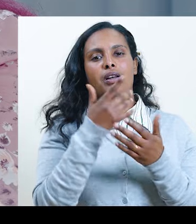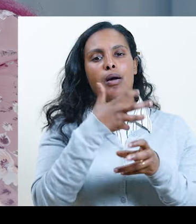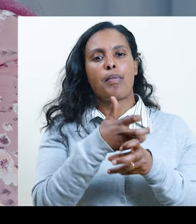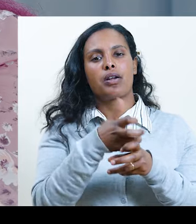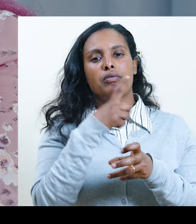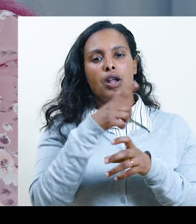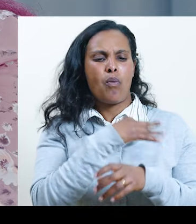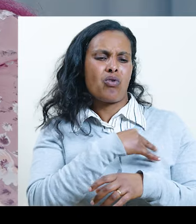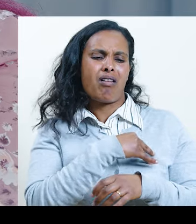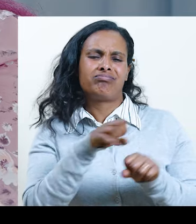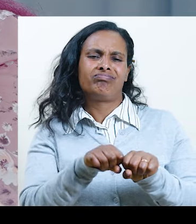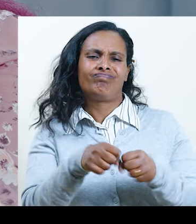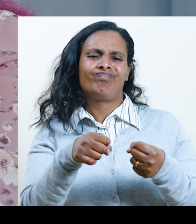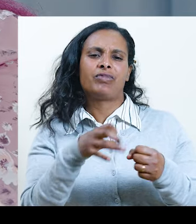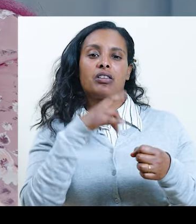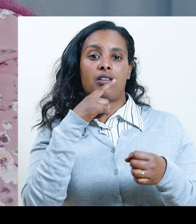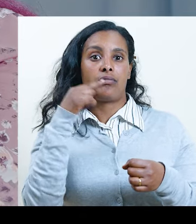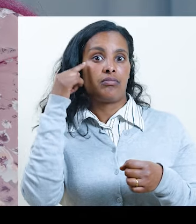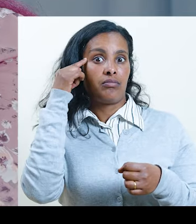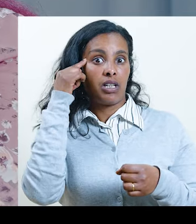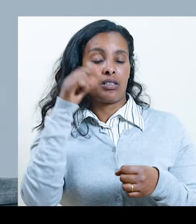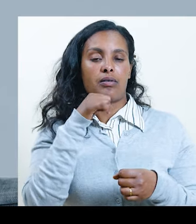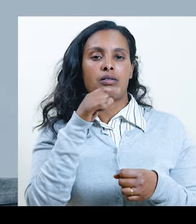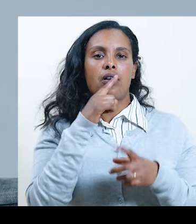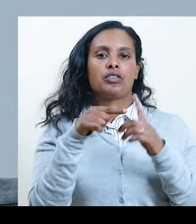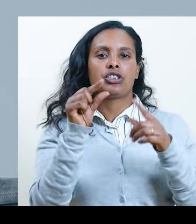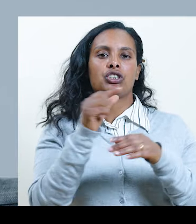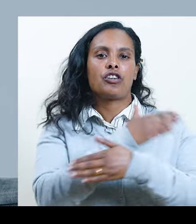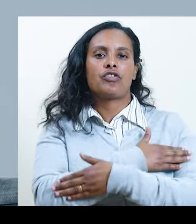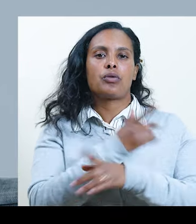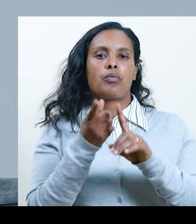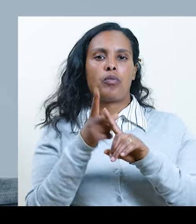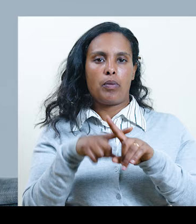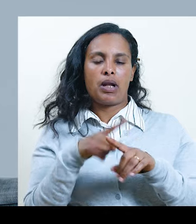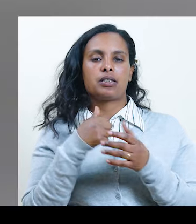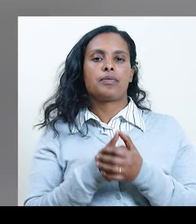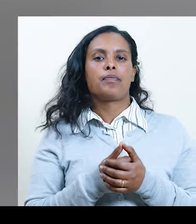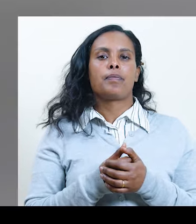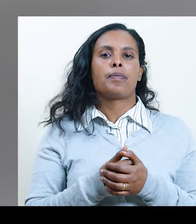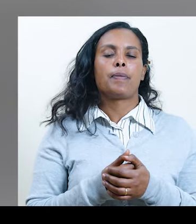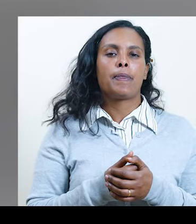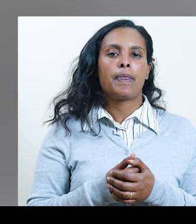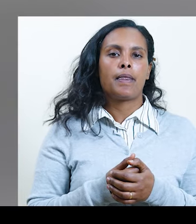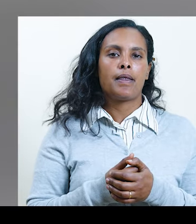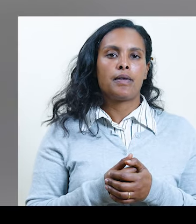ነገር ከባድ ነው። ለሞራልም የሚያስገድድ ነገር ነው ብዬ ማላስብ። አሁን ደግሞ ትንሽ ረፍት ወስደን እንመለሳለን።